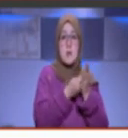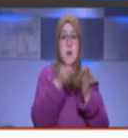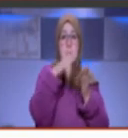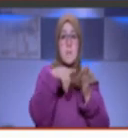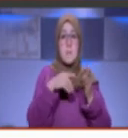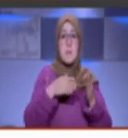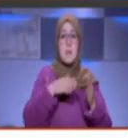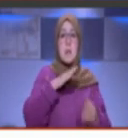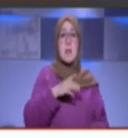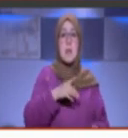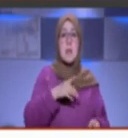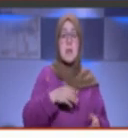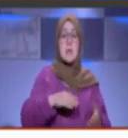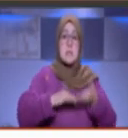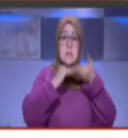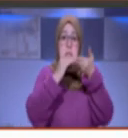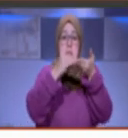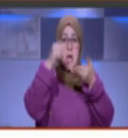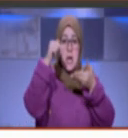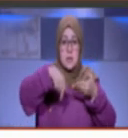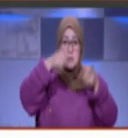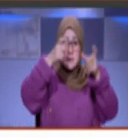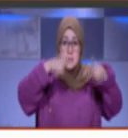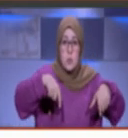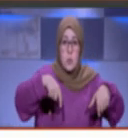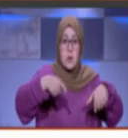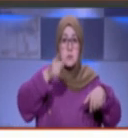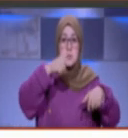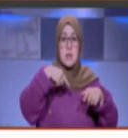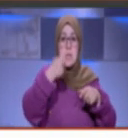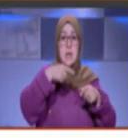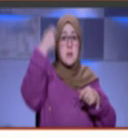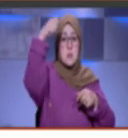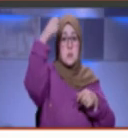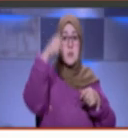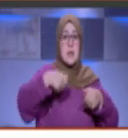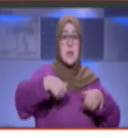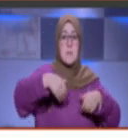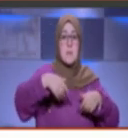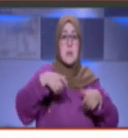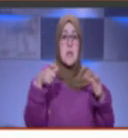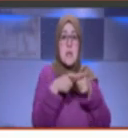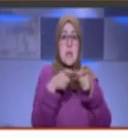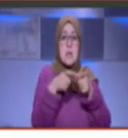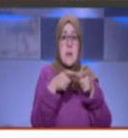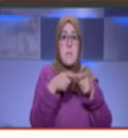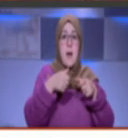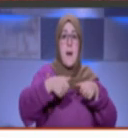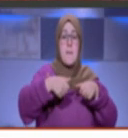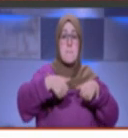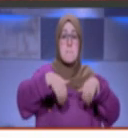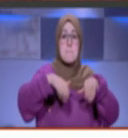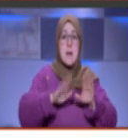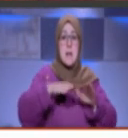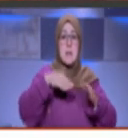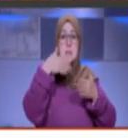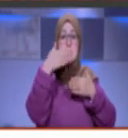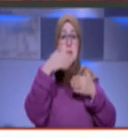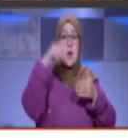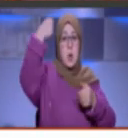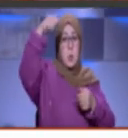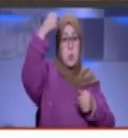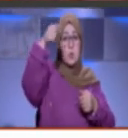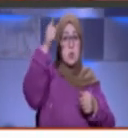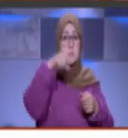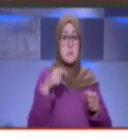أزمة فيروس كورونا. جاء ذلك خلال ترأسه اجتماع مجلس الوزراء والذي عقد للمرة الثالثة عبر الدائرة